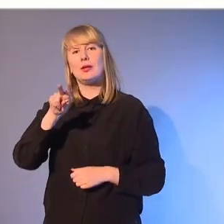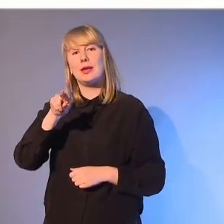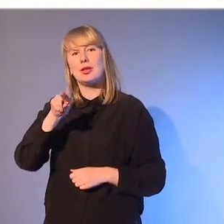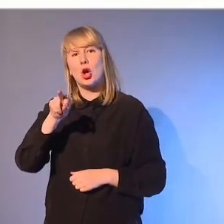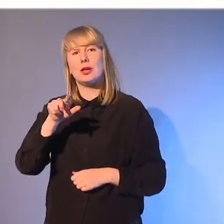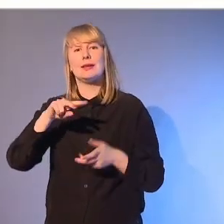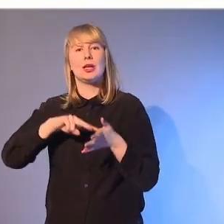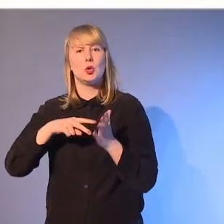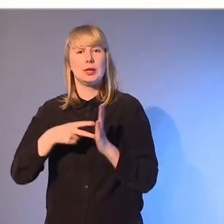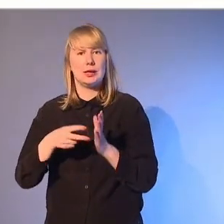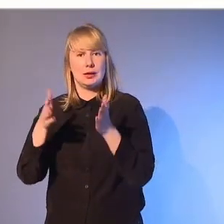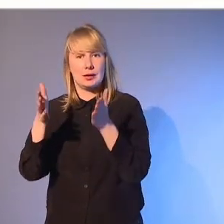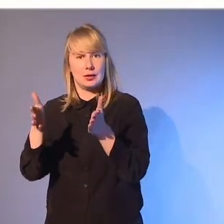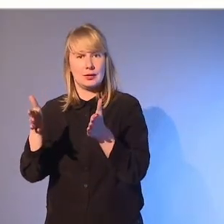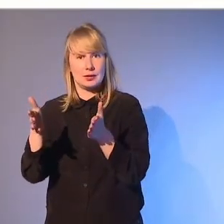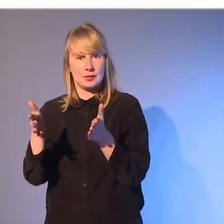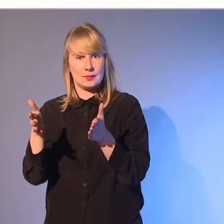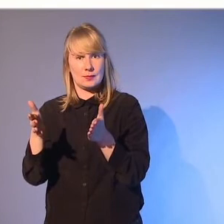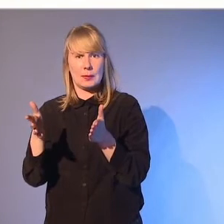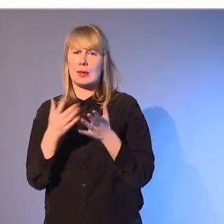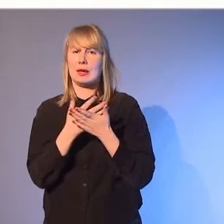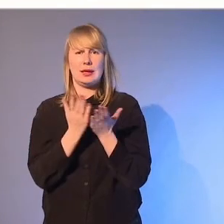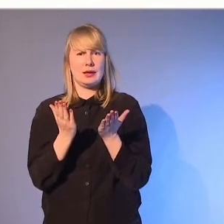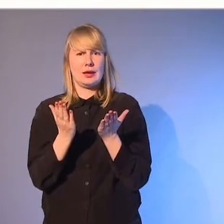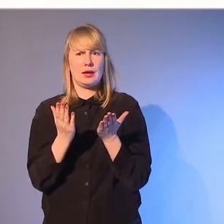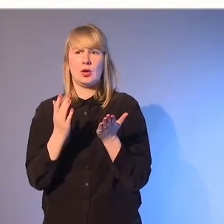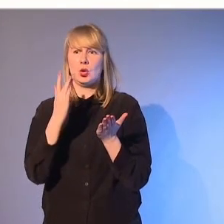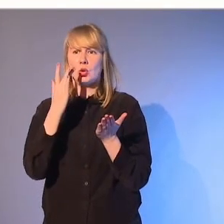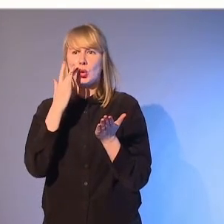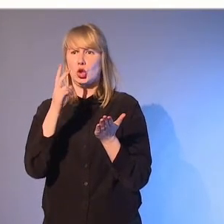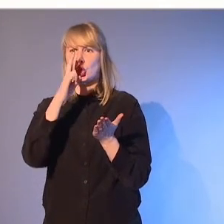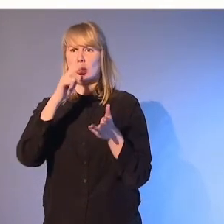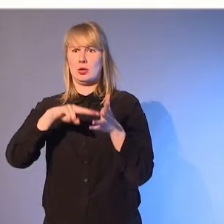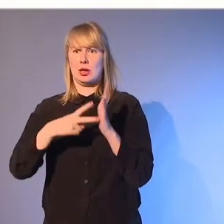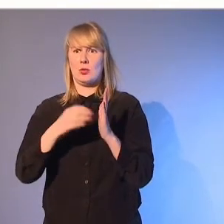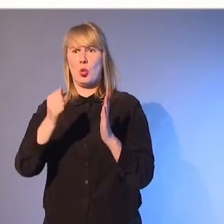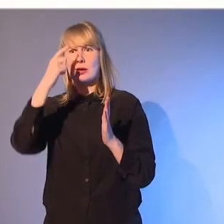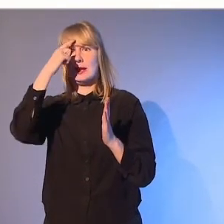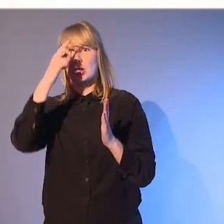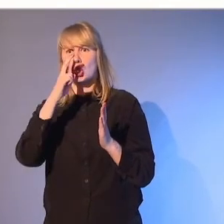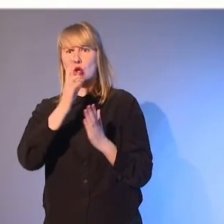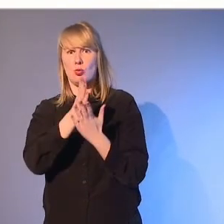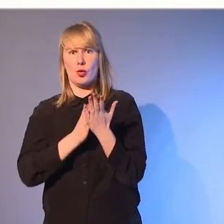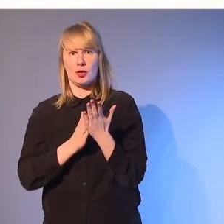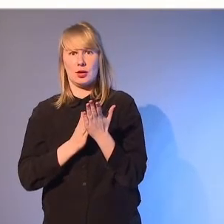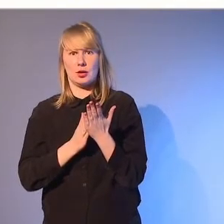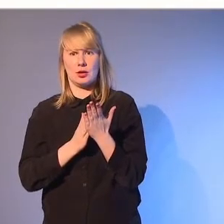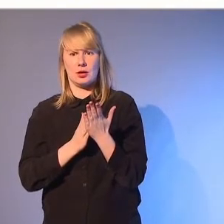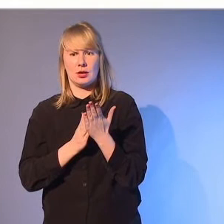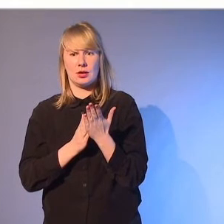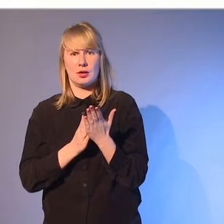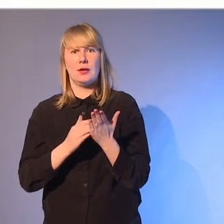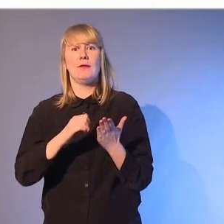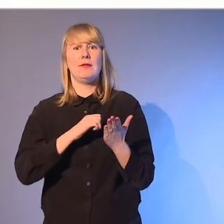den teknologien i seg selv. Og ikke det at når det kommer en ny teknologi, så må vi tenke på nye andre måter med det vi gjør